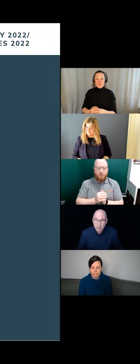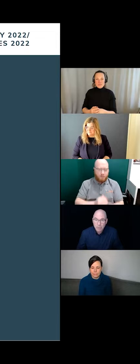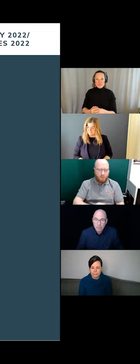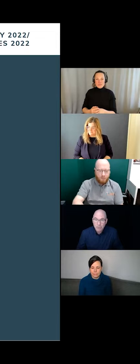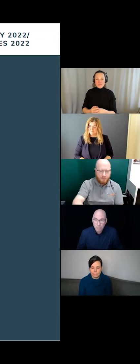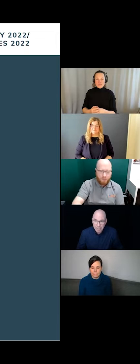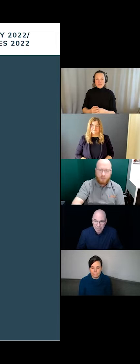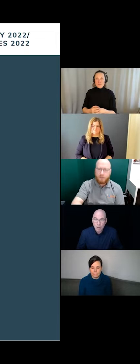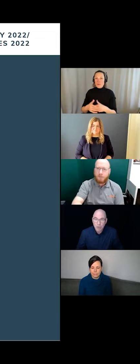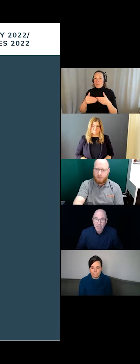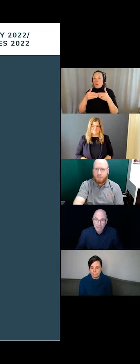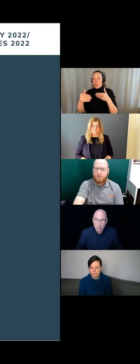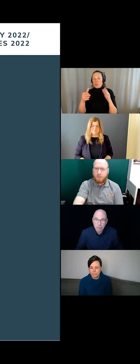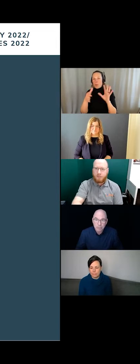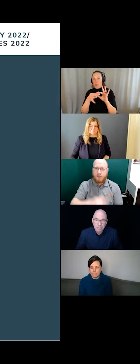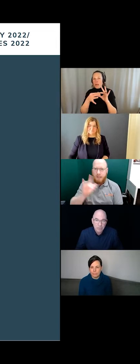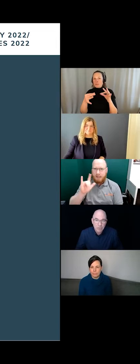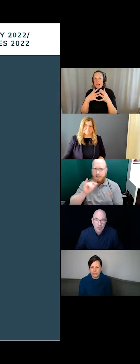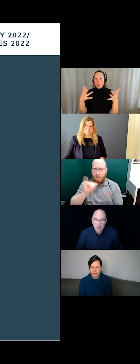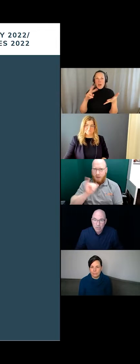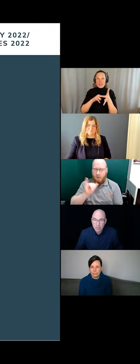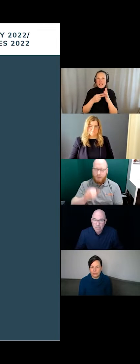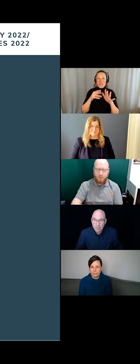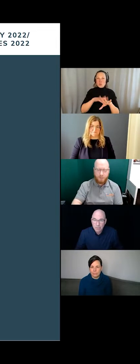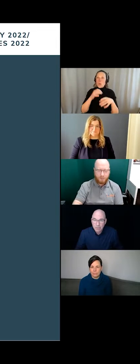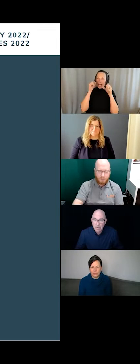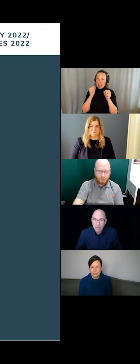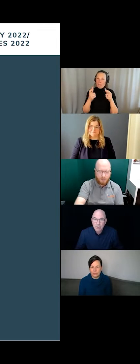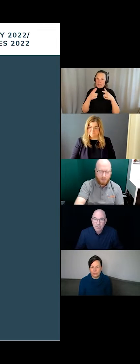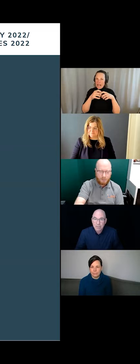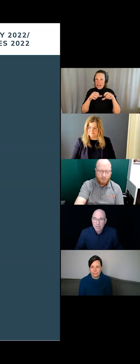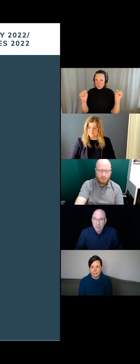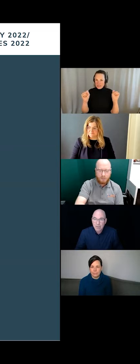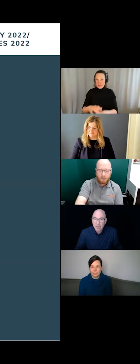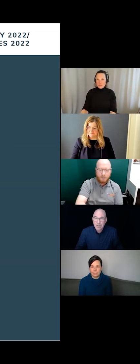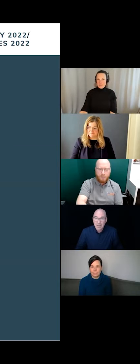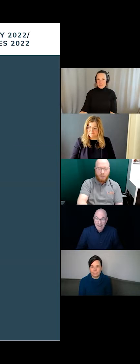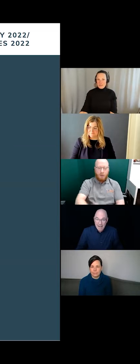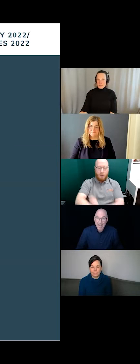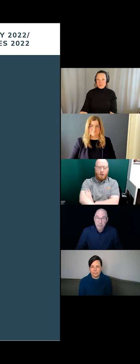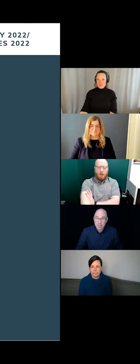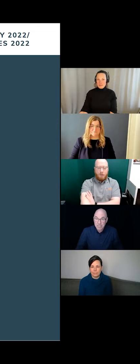et nous allons trouver plus sur les capacités linguistiques dans quelques instants. De Léa sur le panel